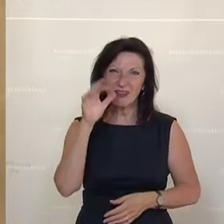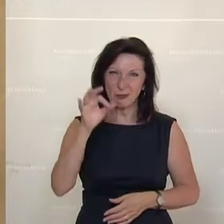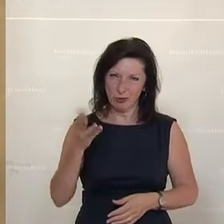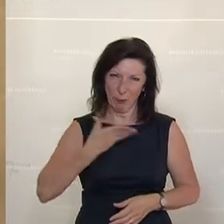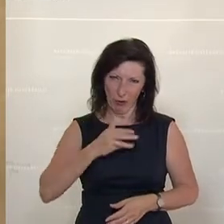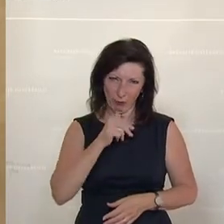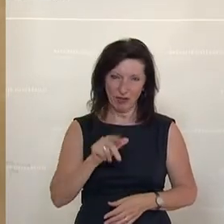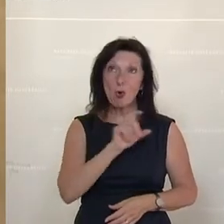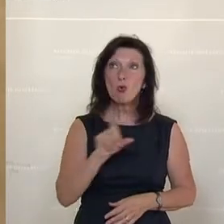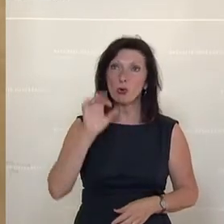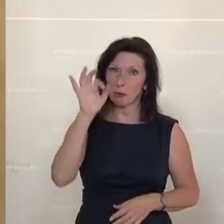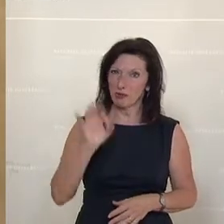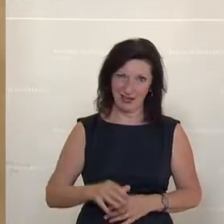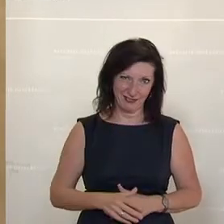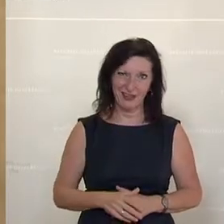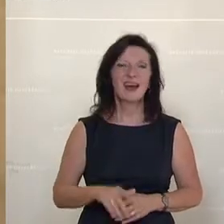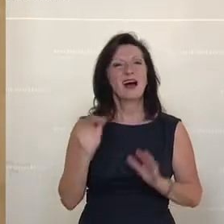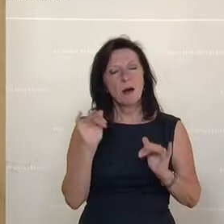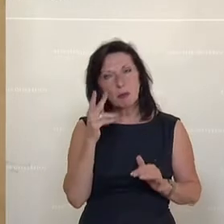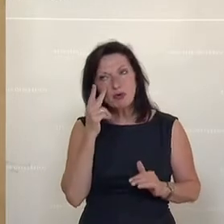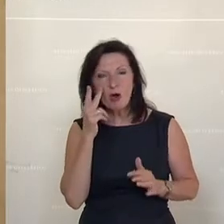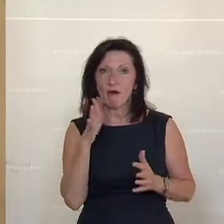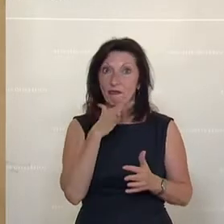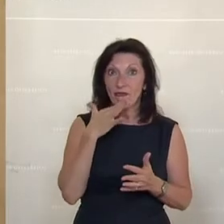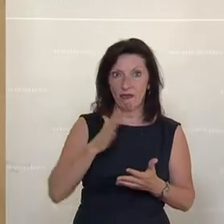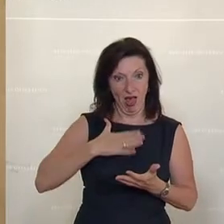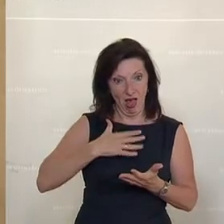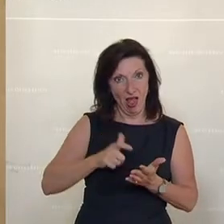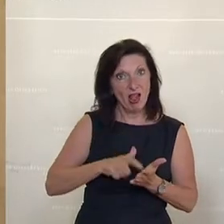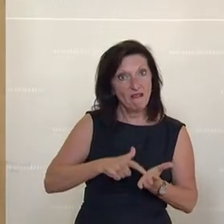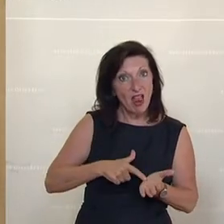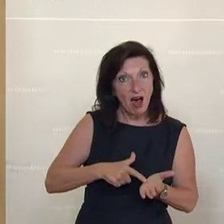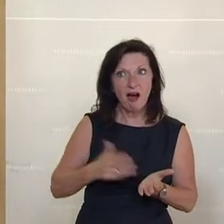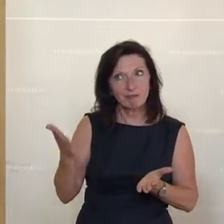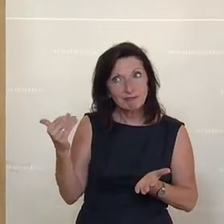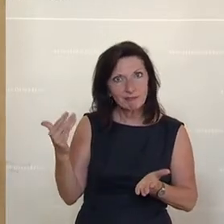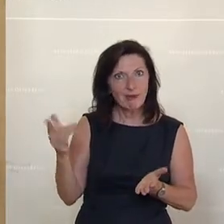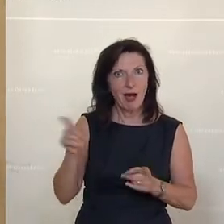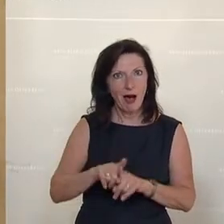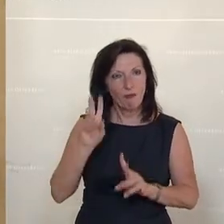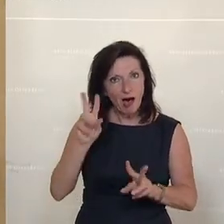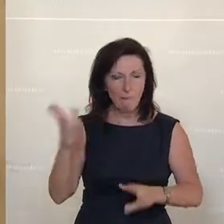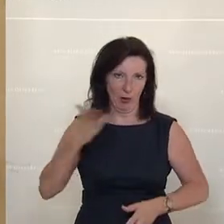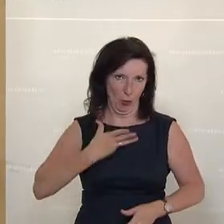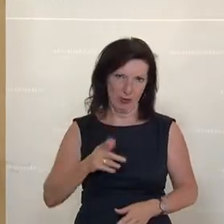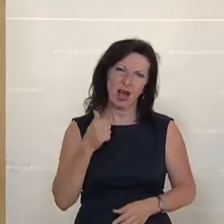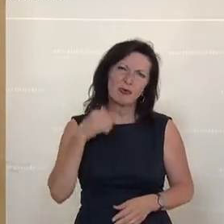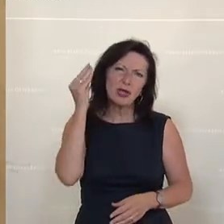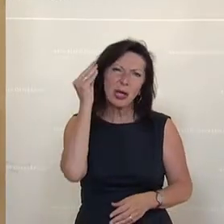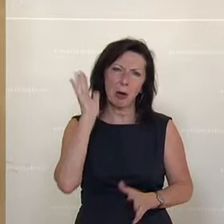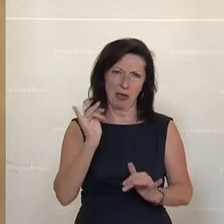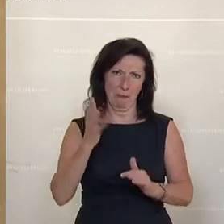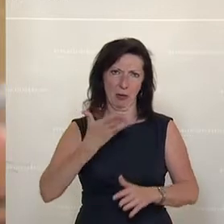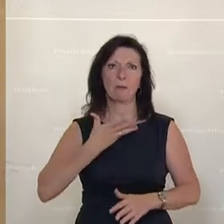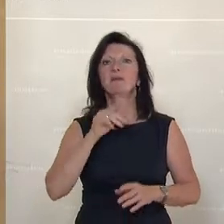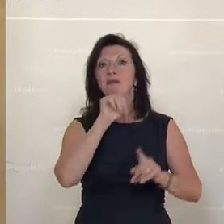nicht 100%, aber man muss schauen, dass man möglichst viel auch herausverhandelt, und ich denke, das ist gelungen. Und gerade das, um was es den NEOS